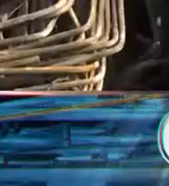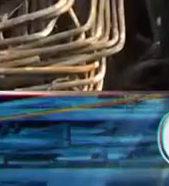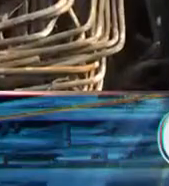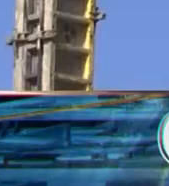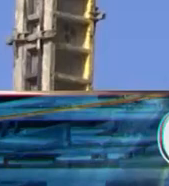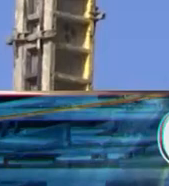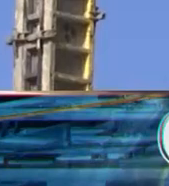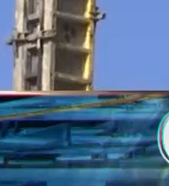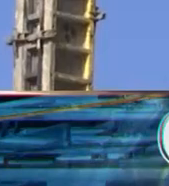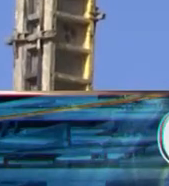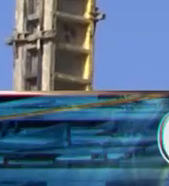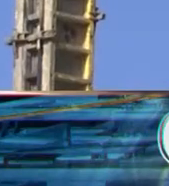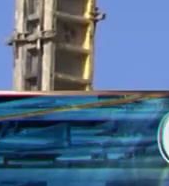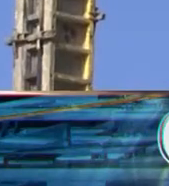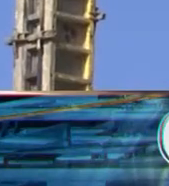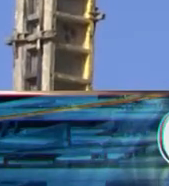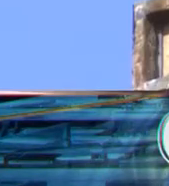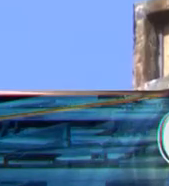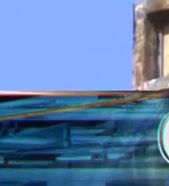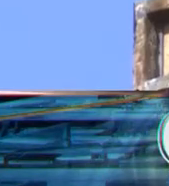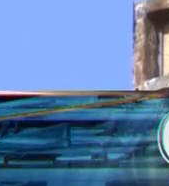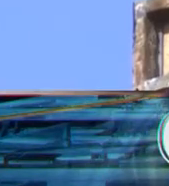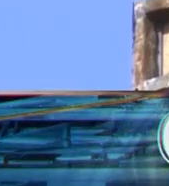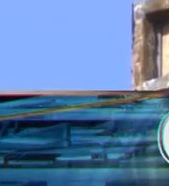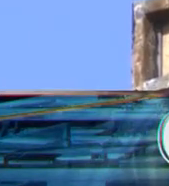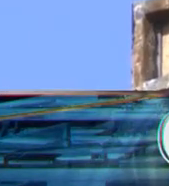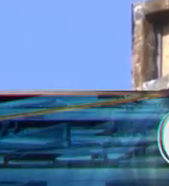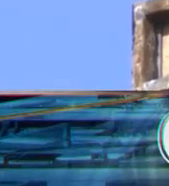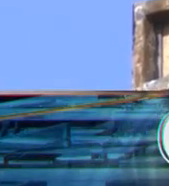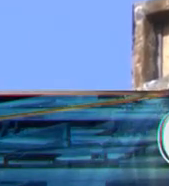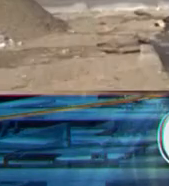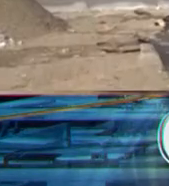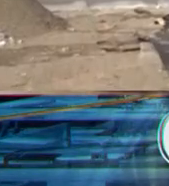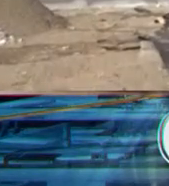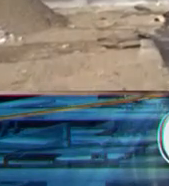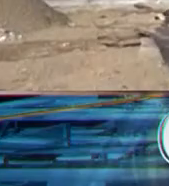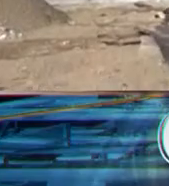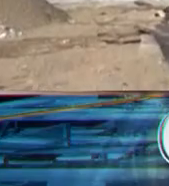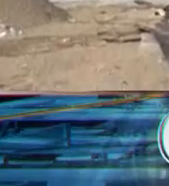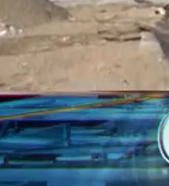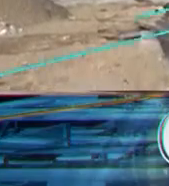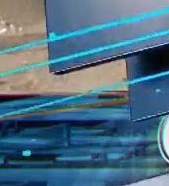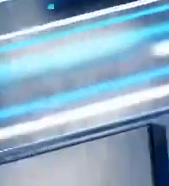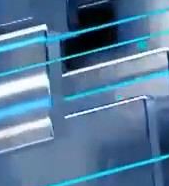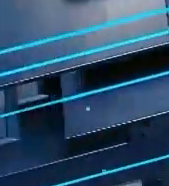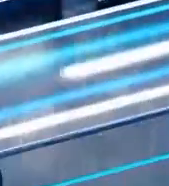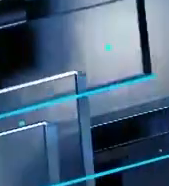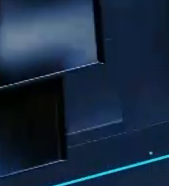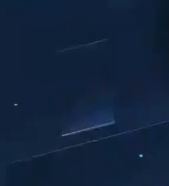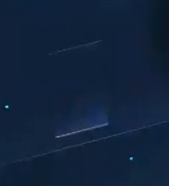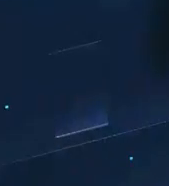новоселья. Более 150 тысяч квадратных метров жилья планируют ввести в эксплуатацию в Илийском районе в этом году.